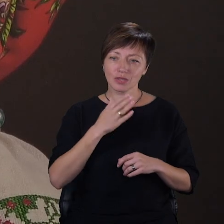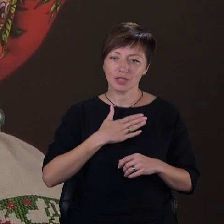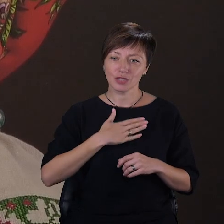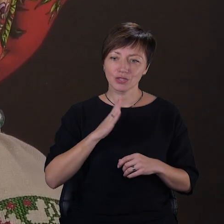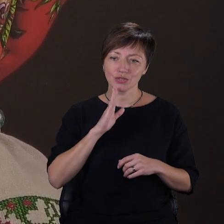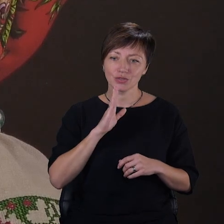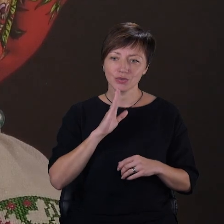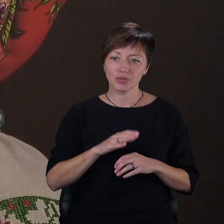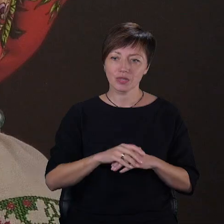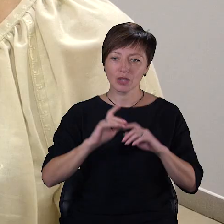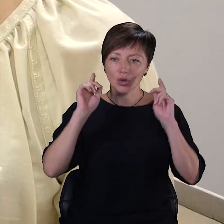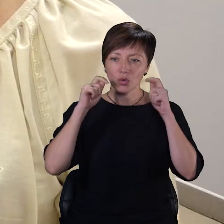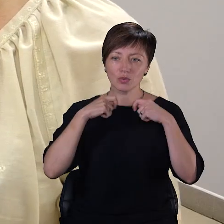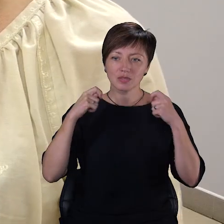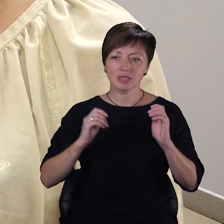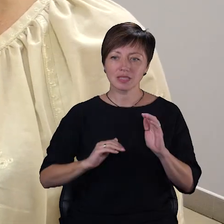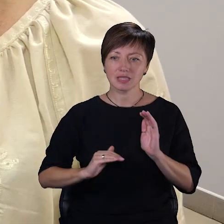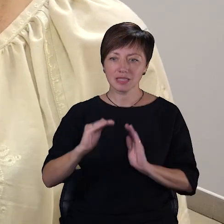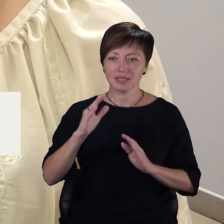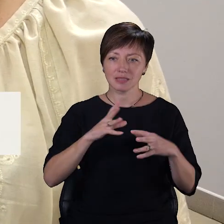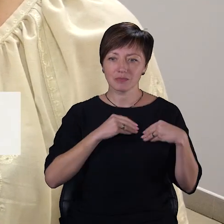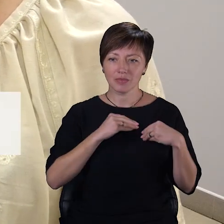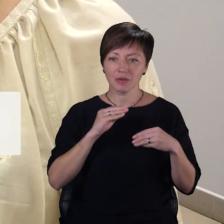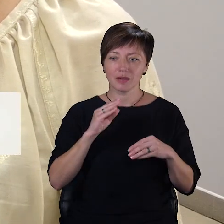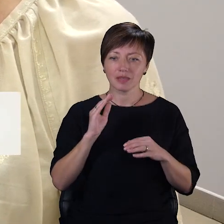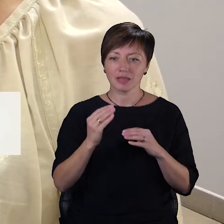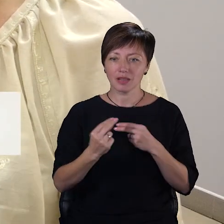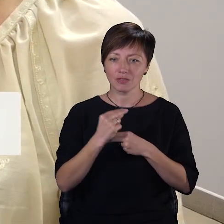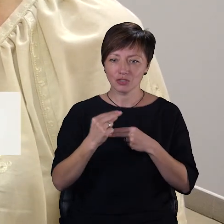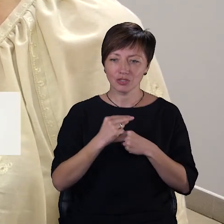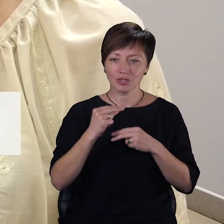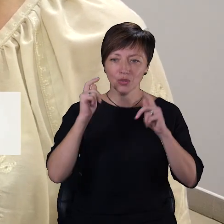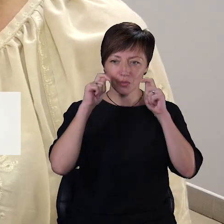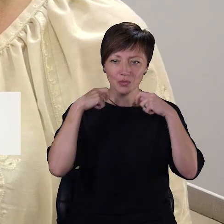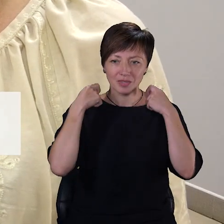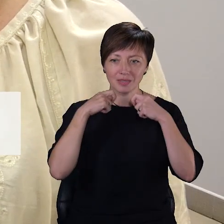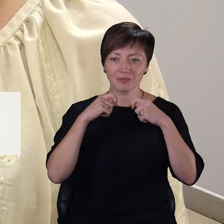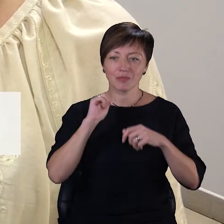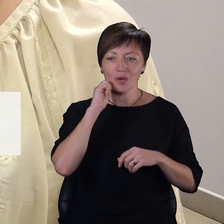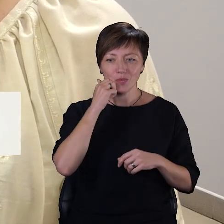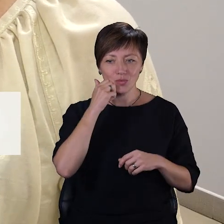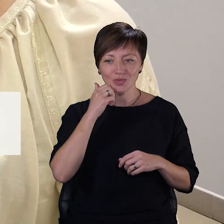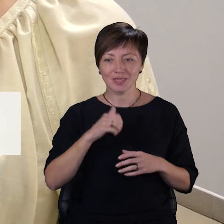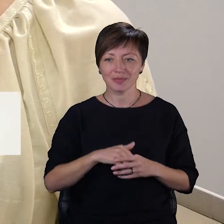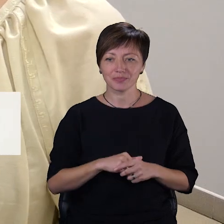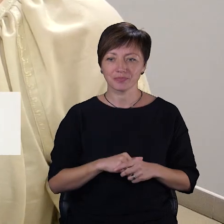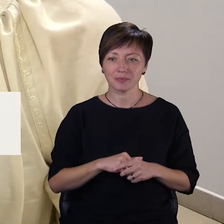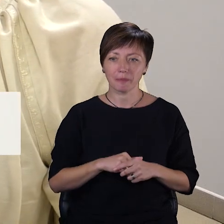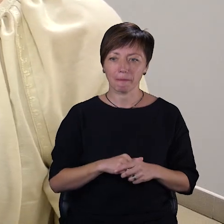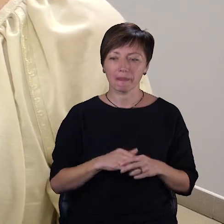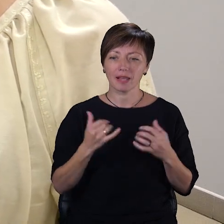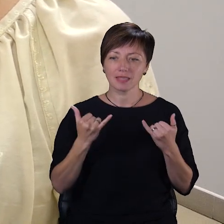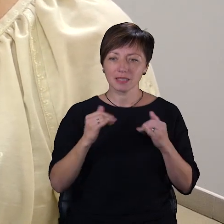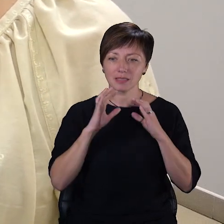українських жінок. Хустка, ну вона з дитинства зі мною. Мене ще з маличку навчила ходити в хустці моя бабуся. Тому в мене